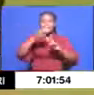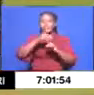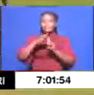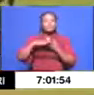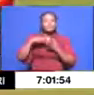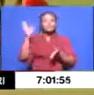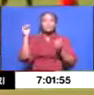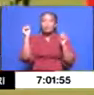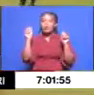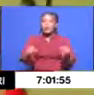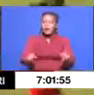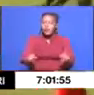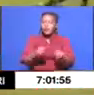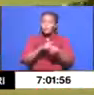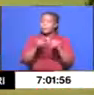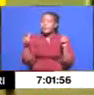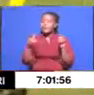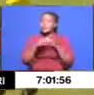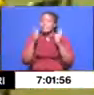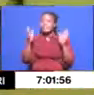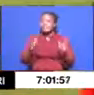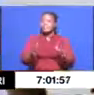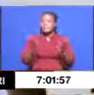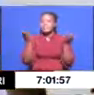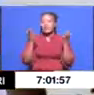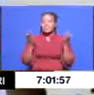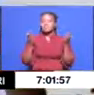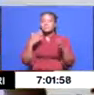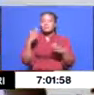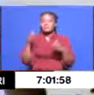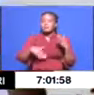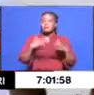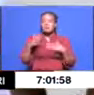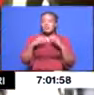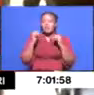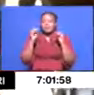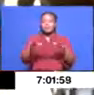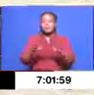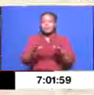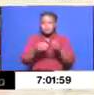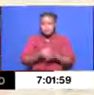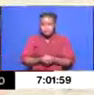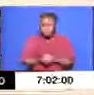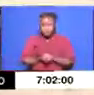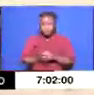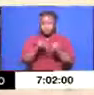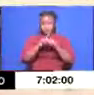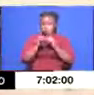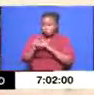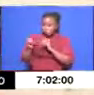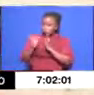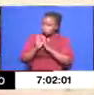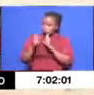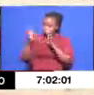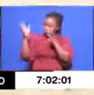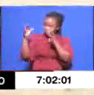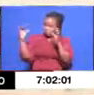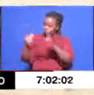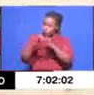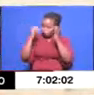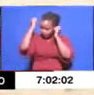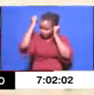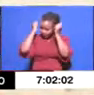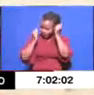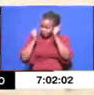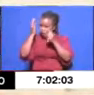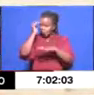lakini viongozi wamekuwa na tabia ya kujali maslahi yao ya kibinafsi. Kiongozi wa nchi amepongeza vikosi vya KDF kwa kazi nzuri